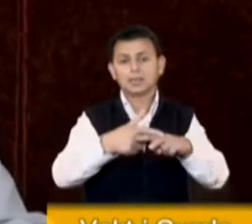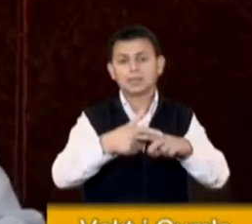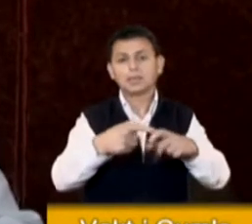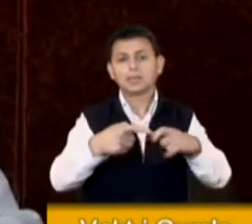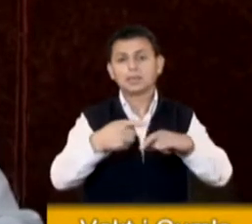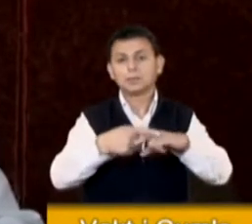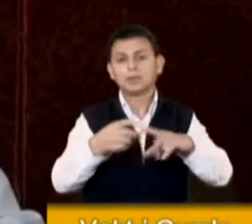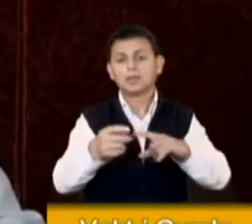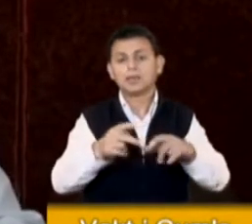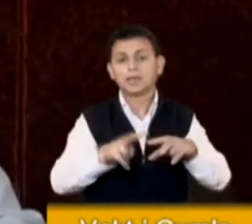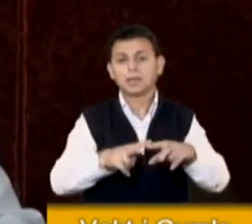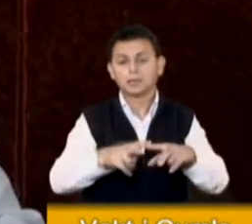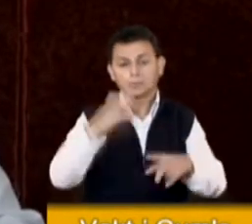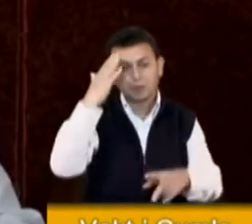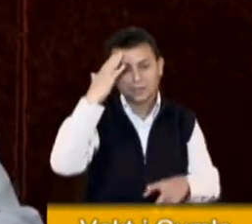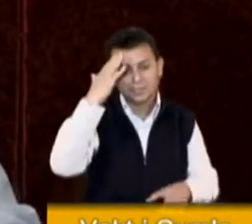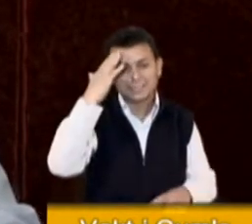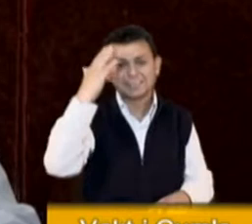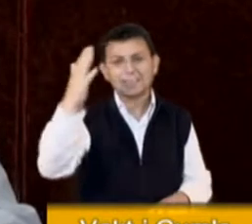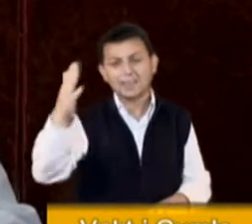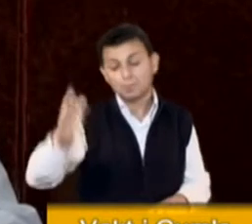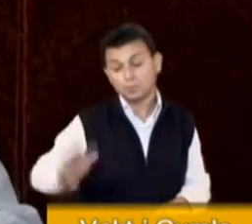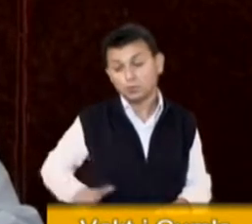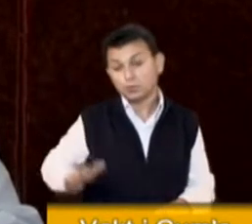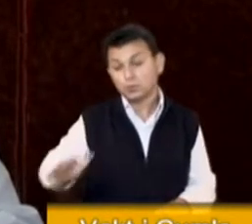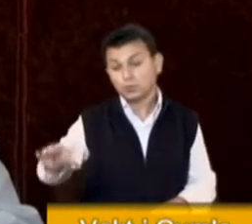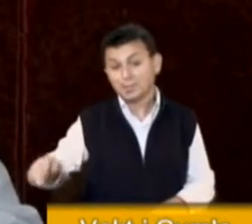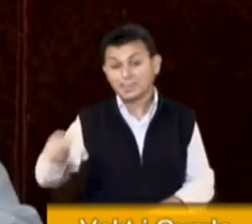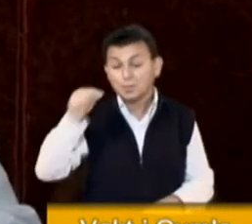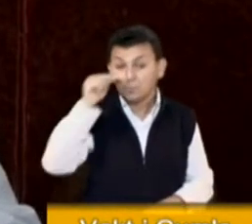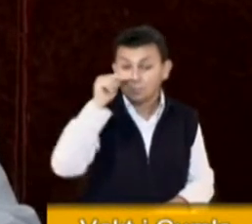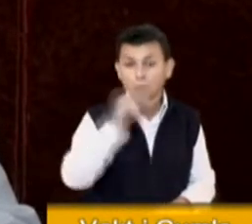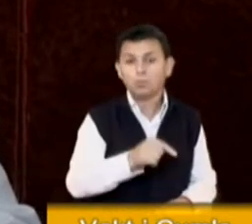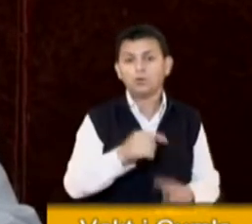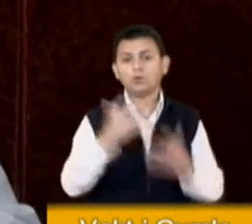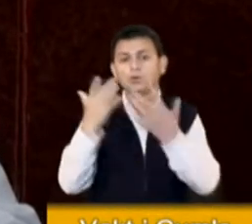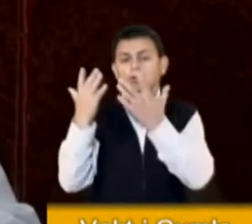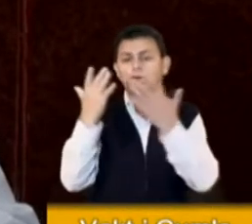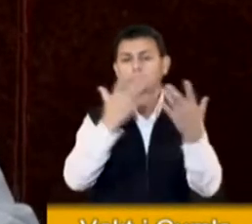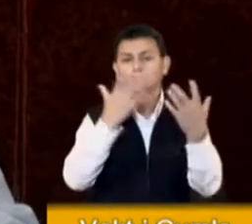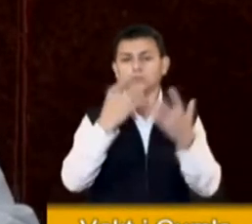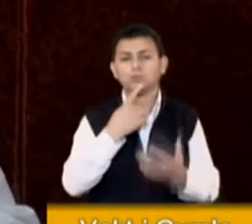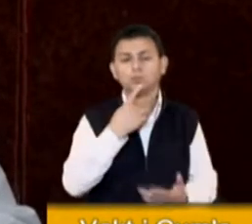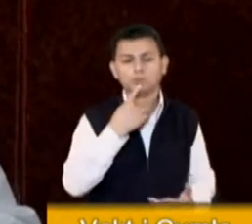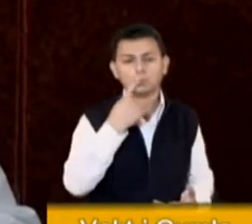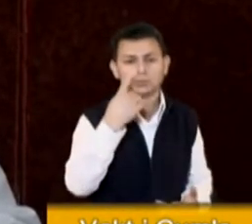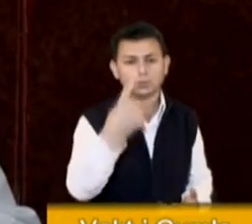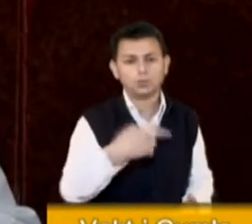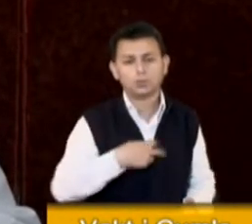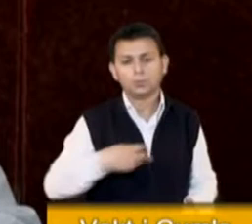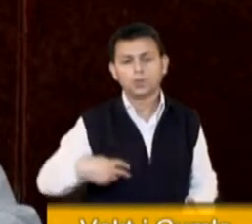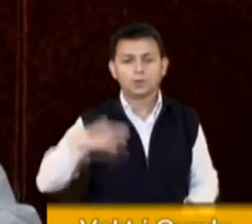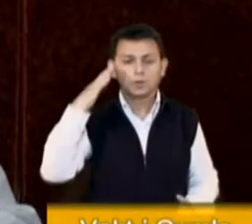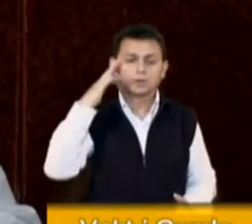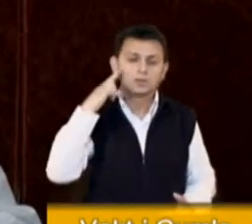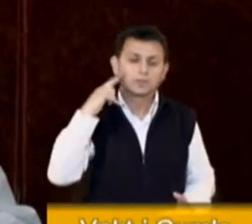ve İshak Aleyhisselam'ı Allahu Zülcelal'ın himayesine havale ediyordu diye Efendimiz Sallallahu Aleyhi ve